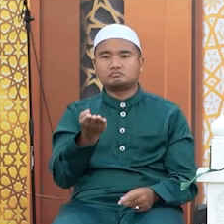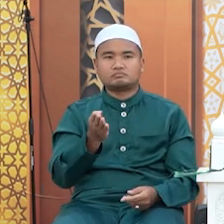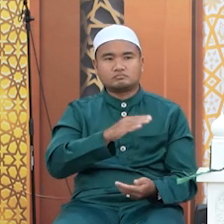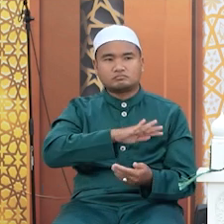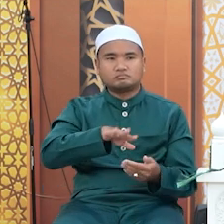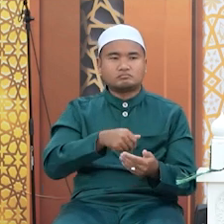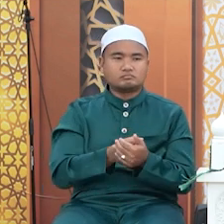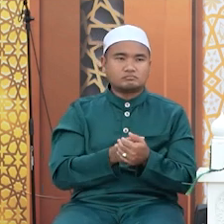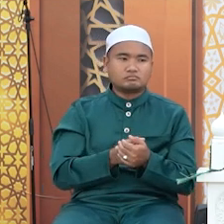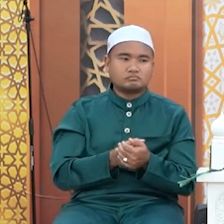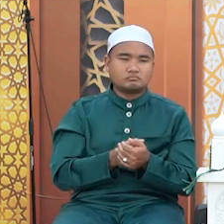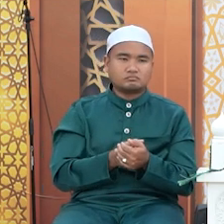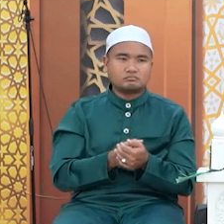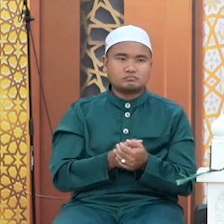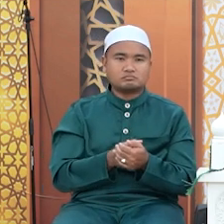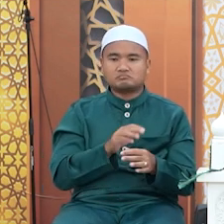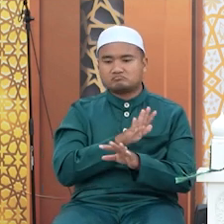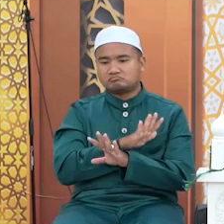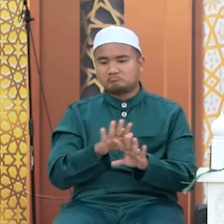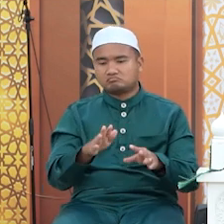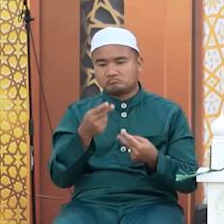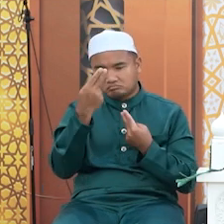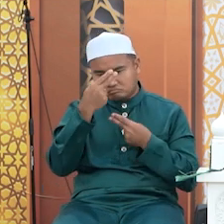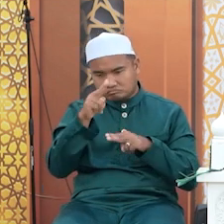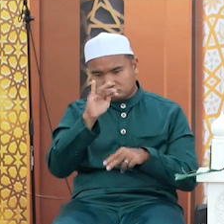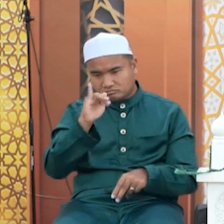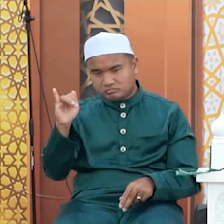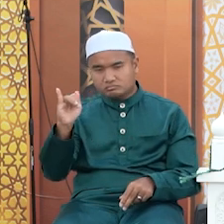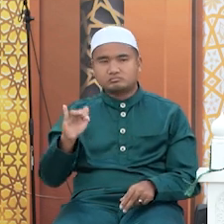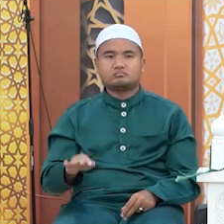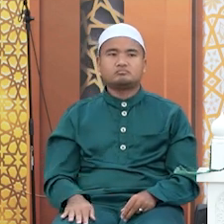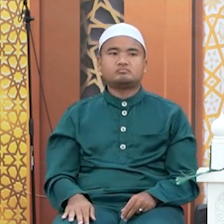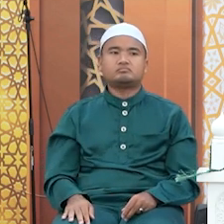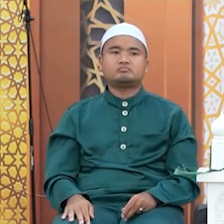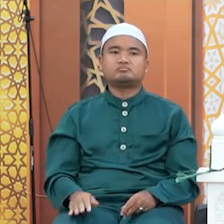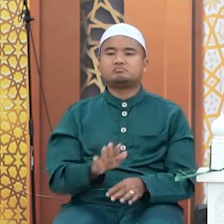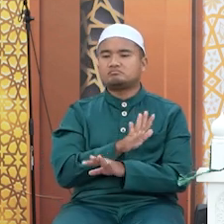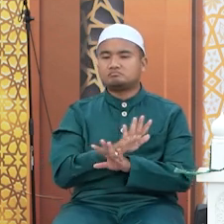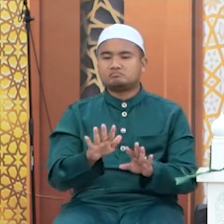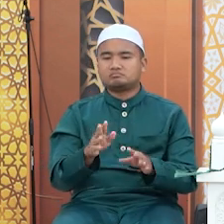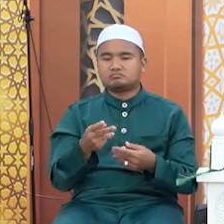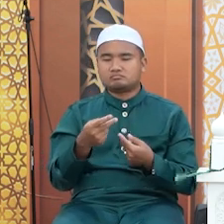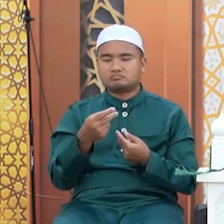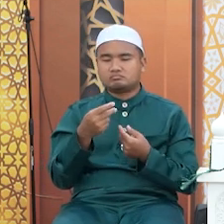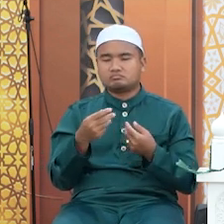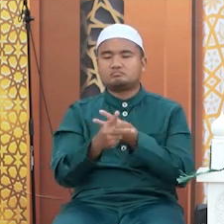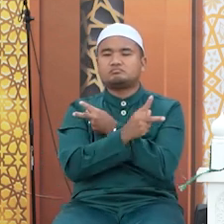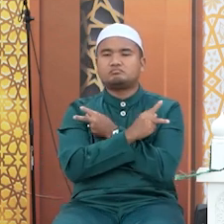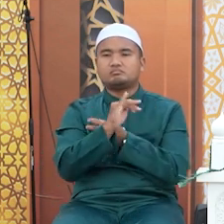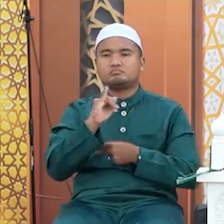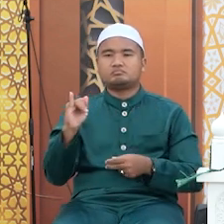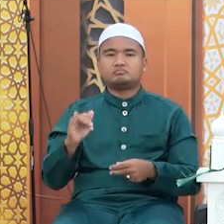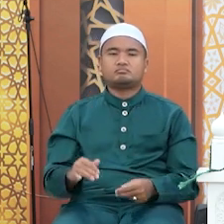sebenar tidak menghormati orang-orang tua dan tidak mengasihi kanak-kanak orang